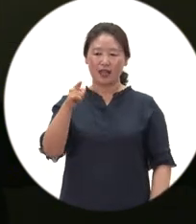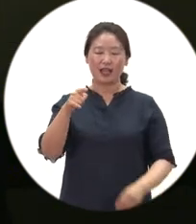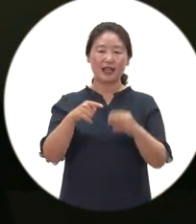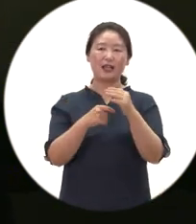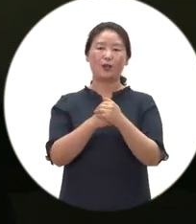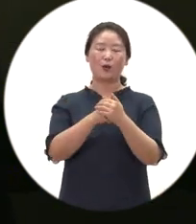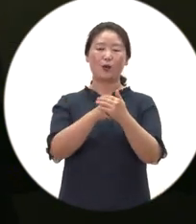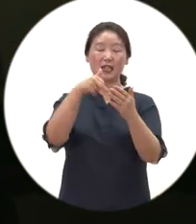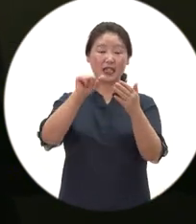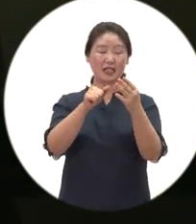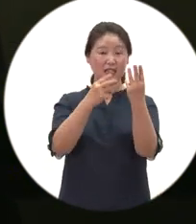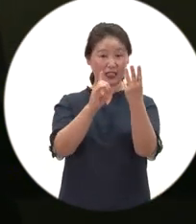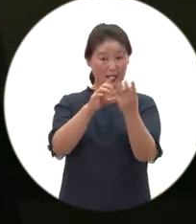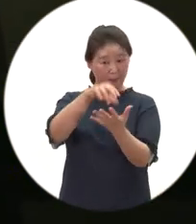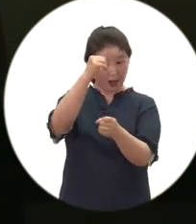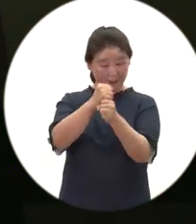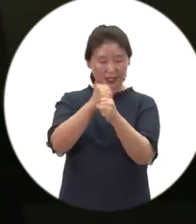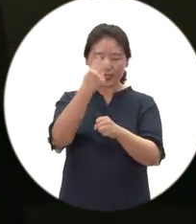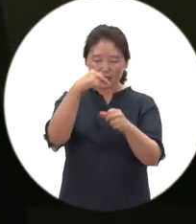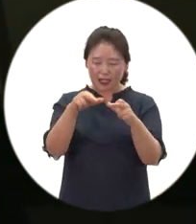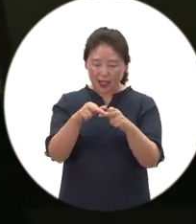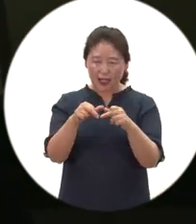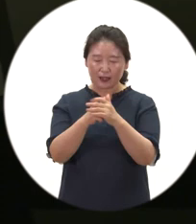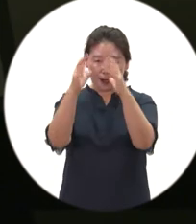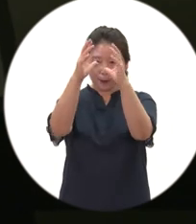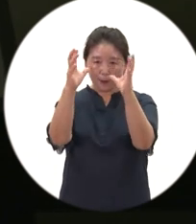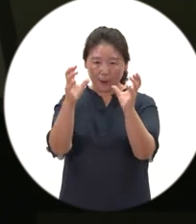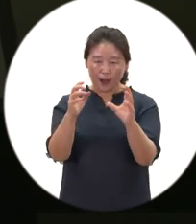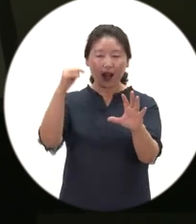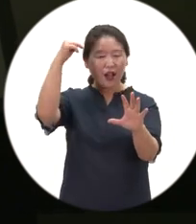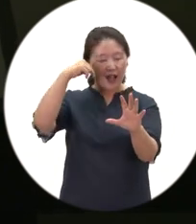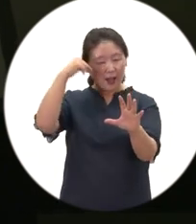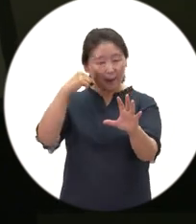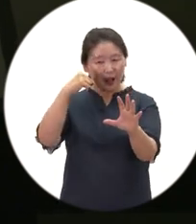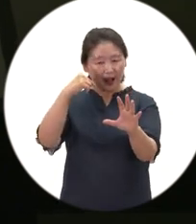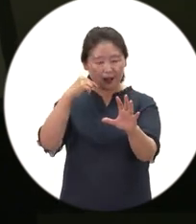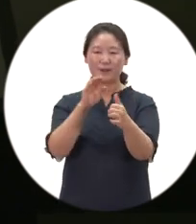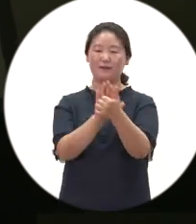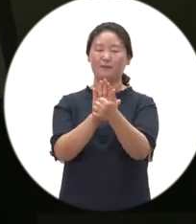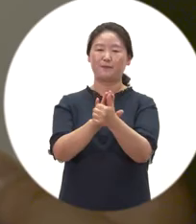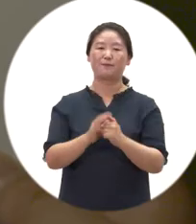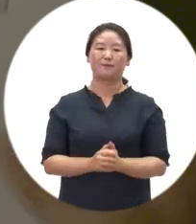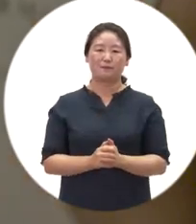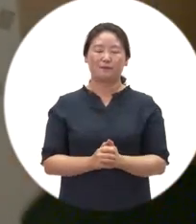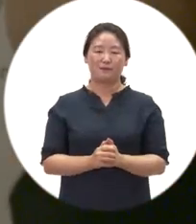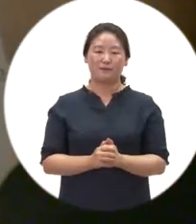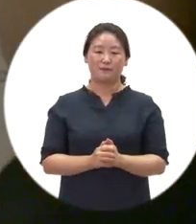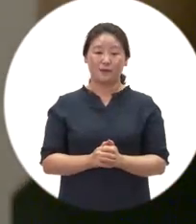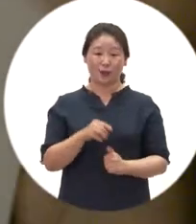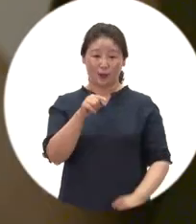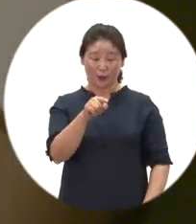제작한 촉각 전시물을 배치해 시각 장애인이 전시품을 손으로 만지고 느낄 수 있도록 도왔습니다. 이